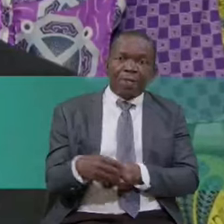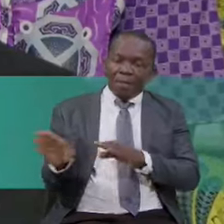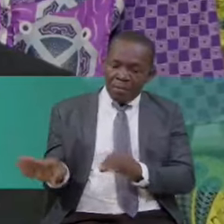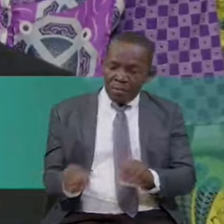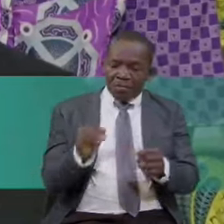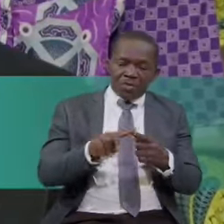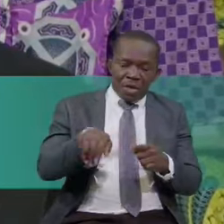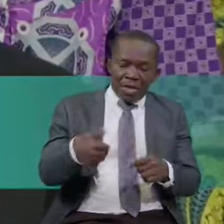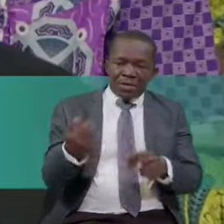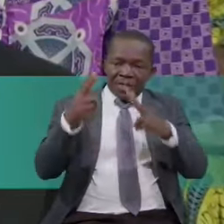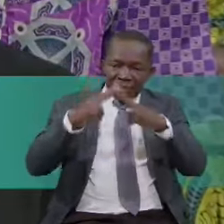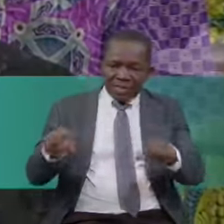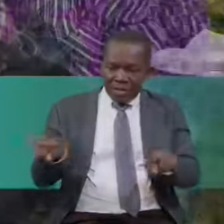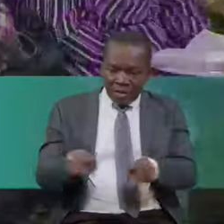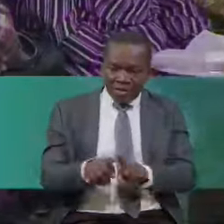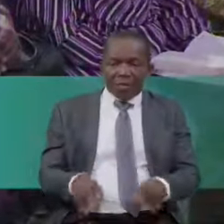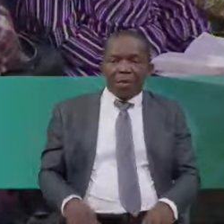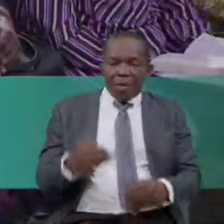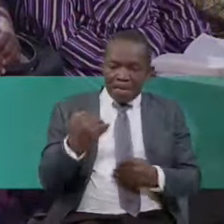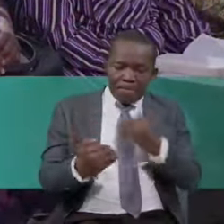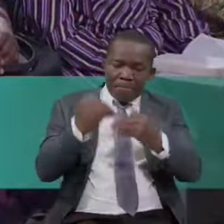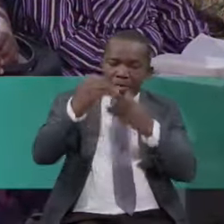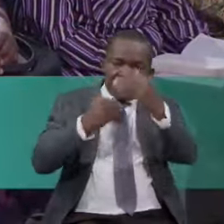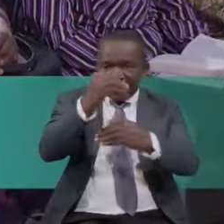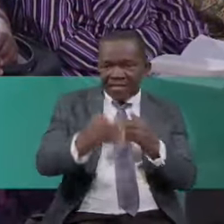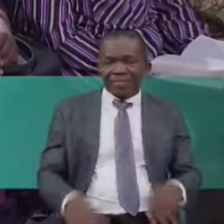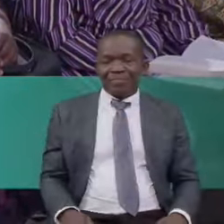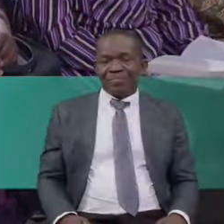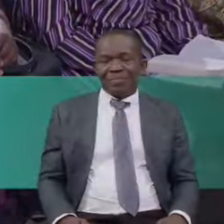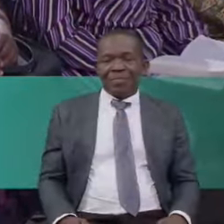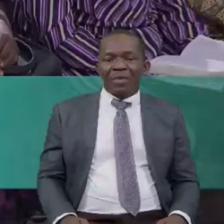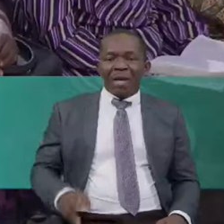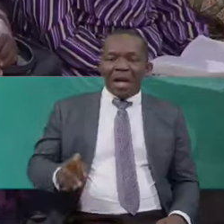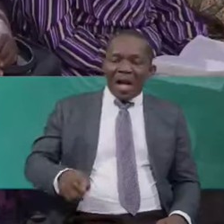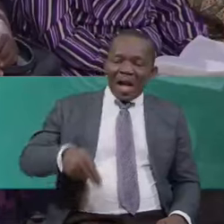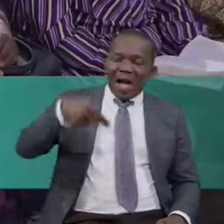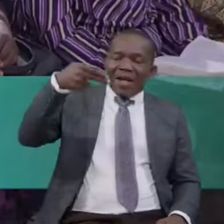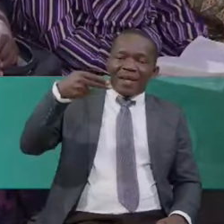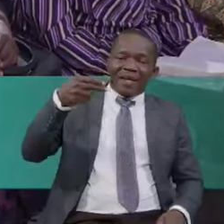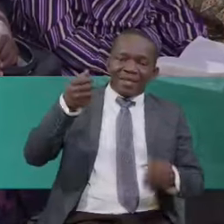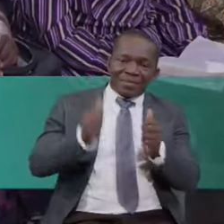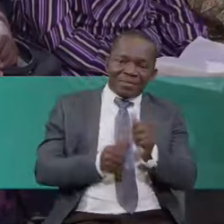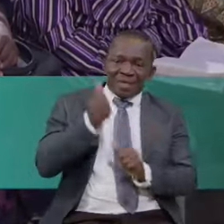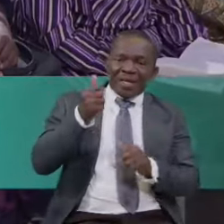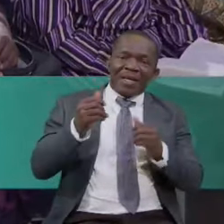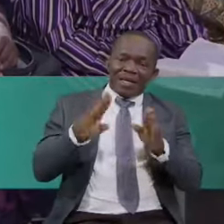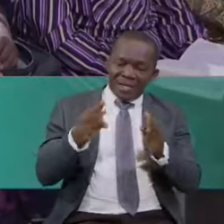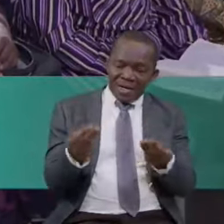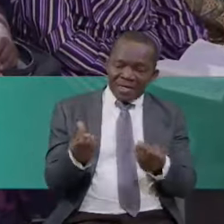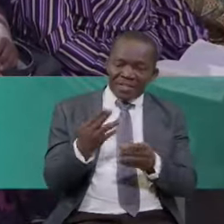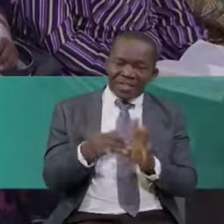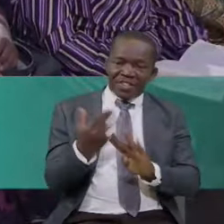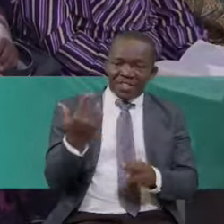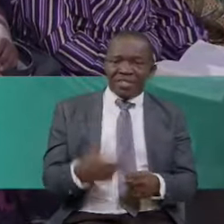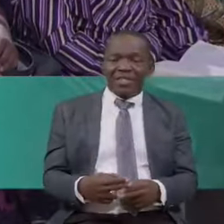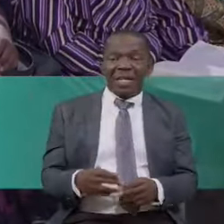d'avancer de progresser d'aller plus haut et la grâce qui t'a